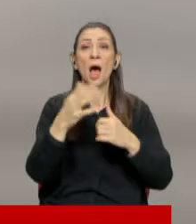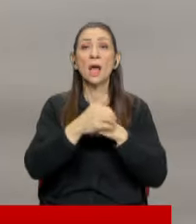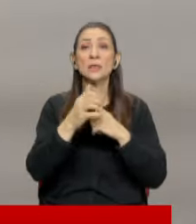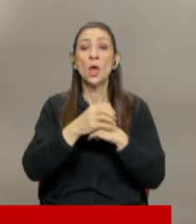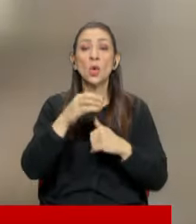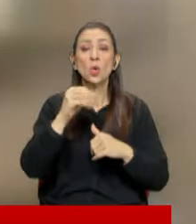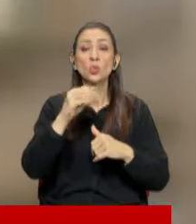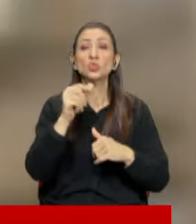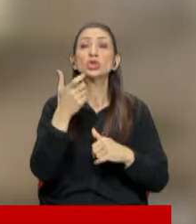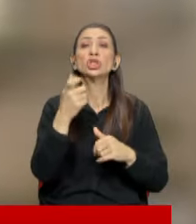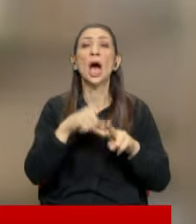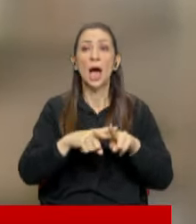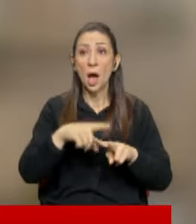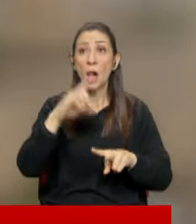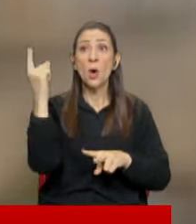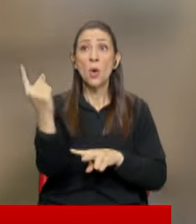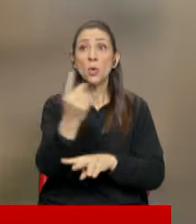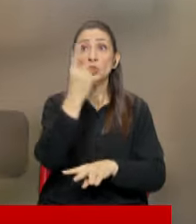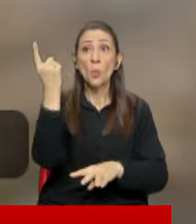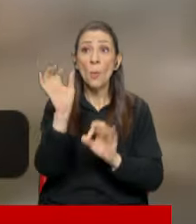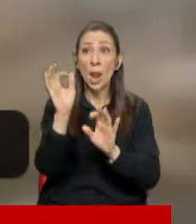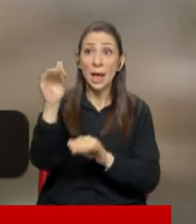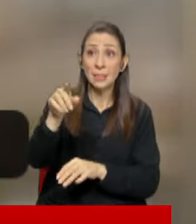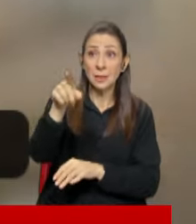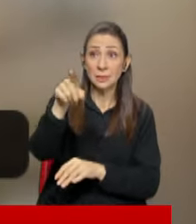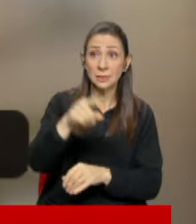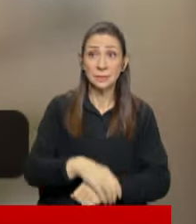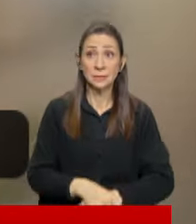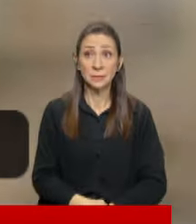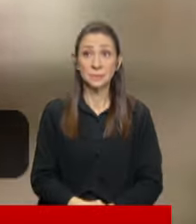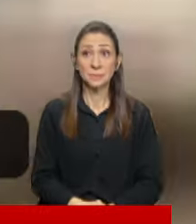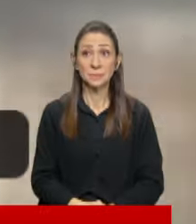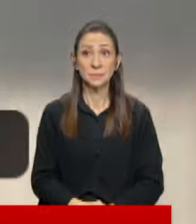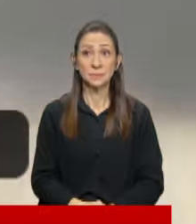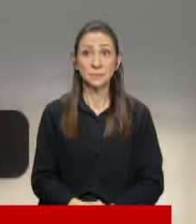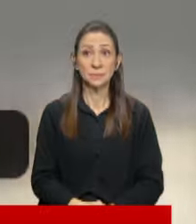Antalya Kumluca'ydı. Kumluca'ya hortum böyle geldi.